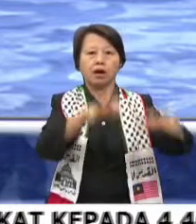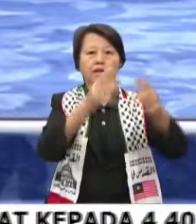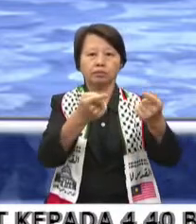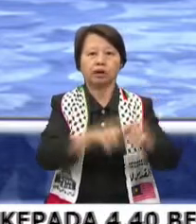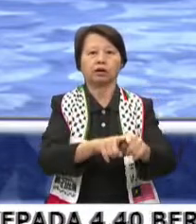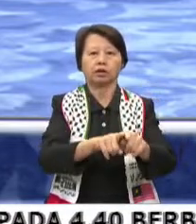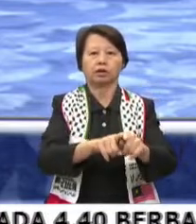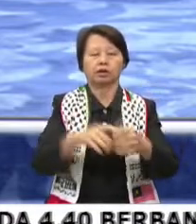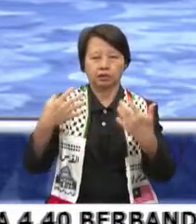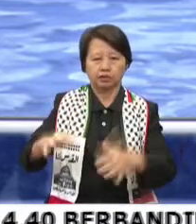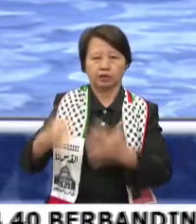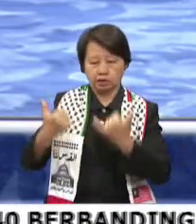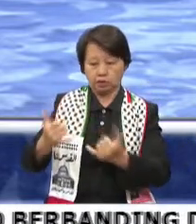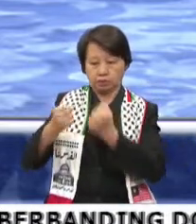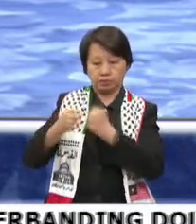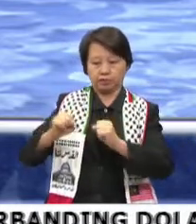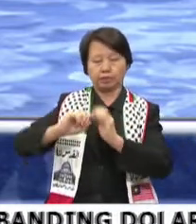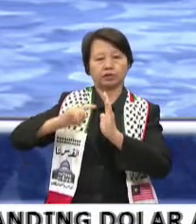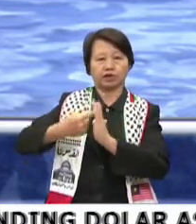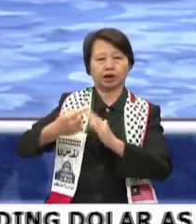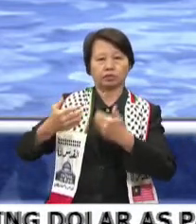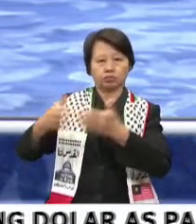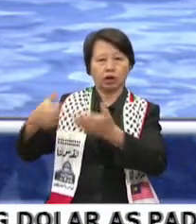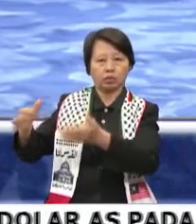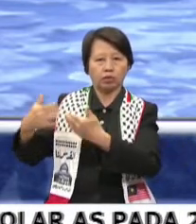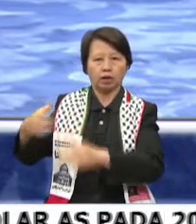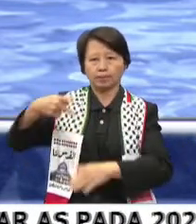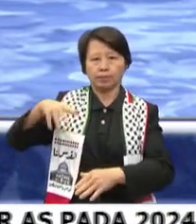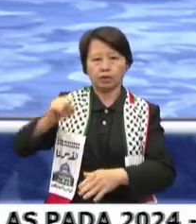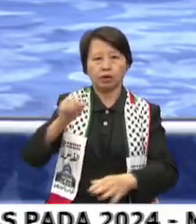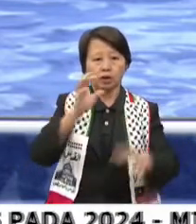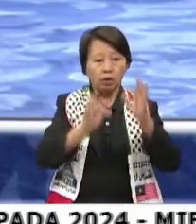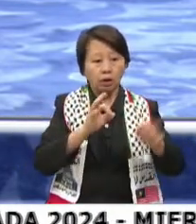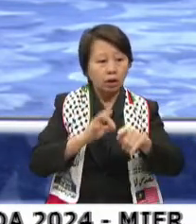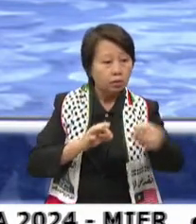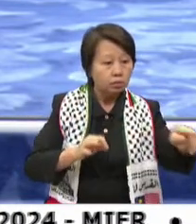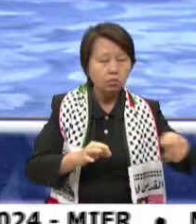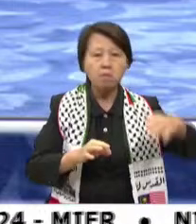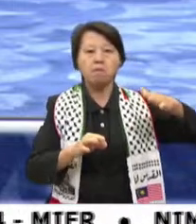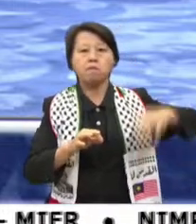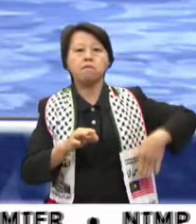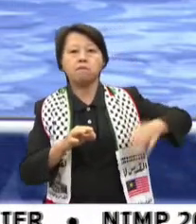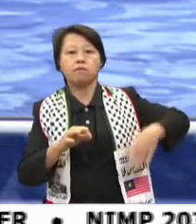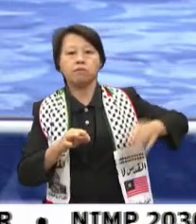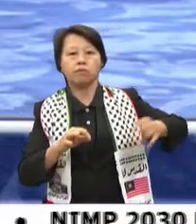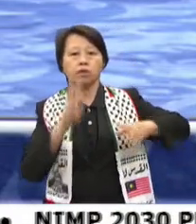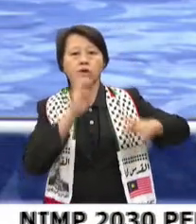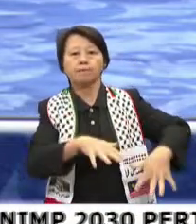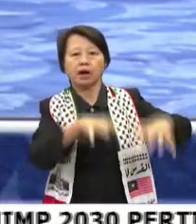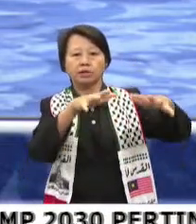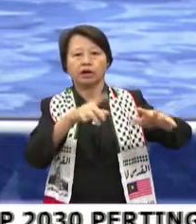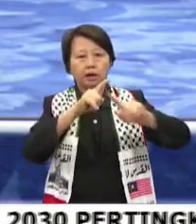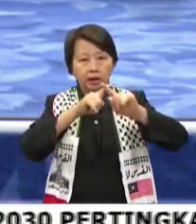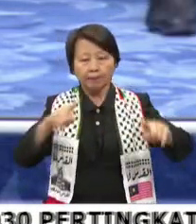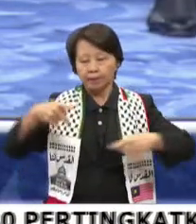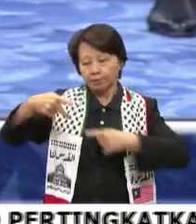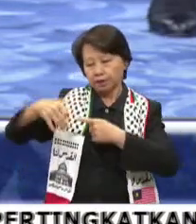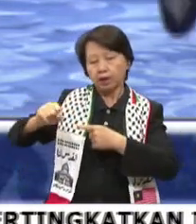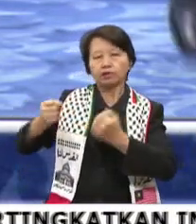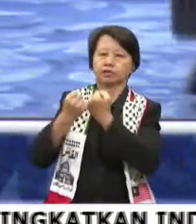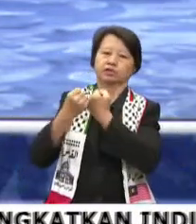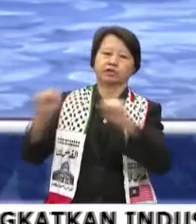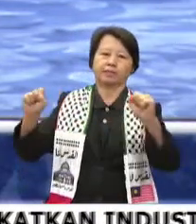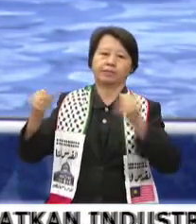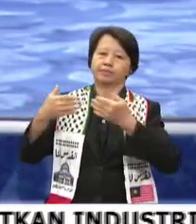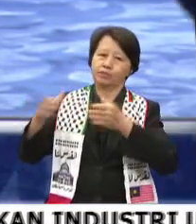jadi persiapan dimulakan sekarang walaupun kawasan-kawasan itu belum terkena ataupun